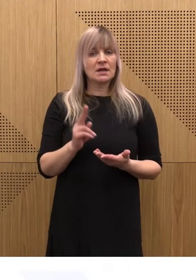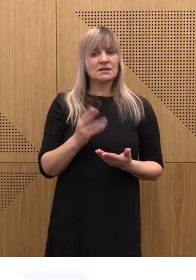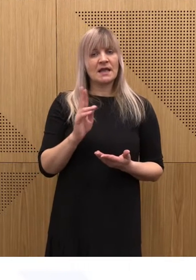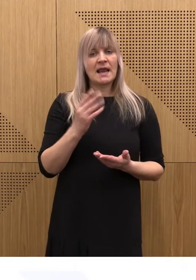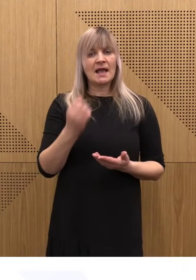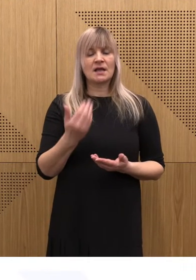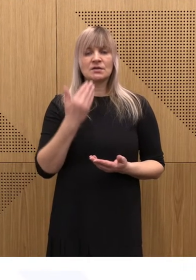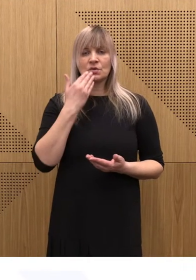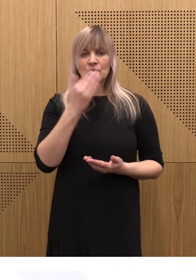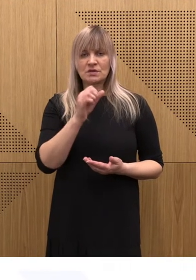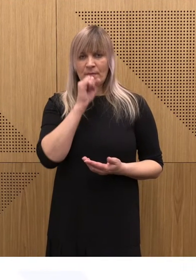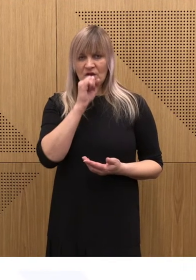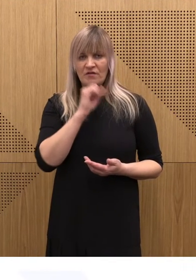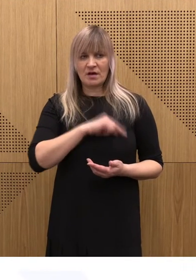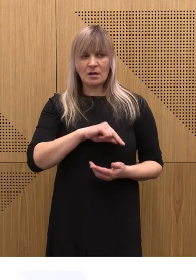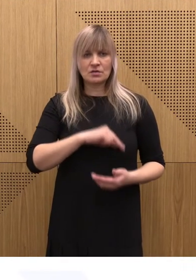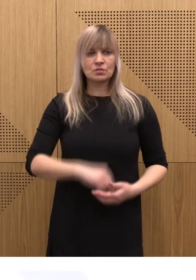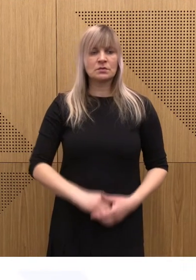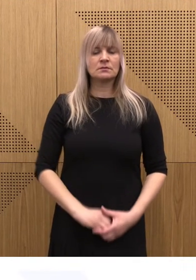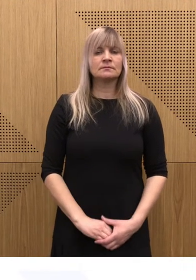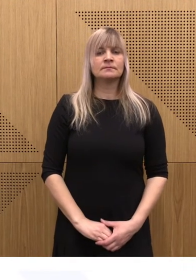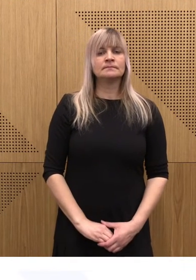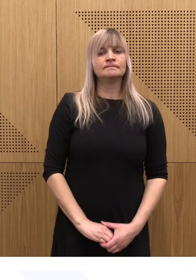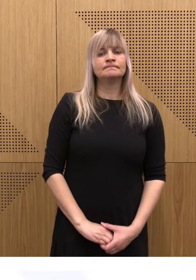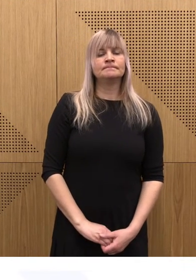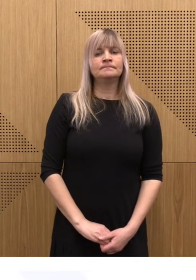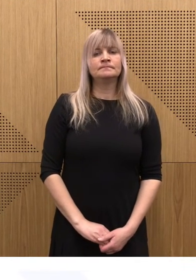on suunatud ja küsime läbi mikrofoni. Esimene soov tuli siit.